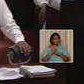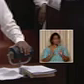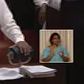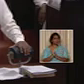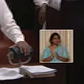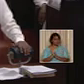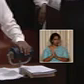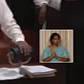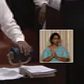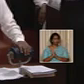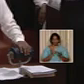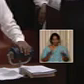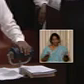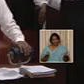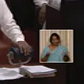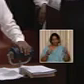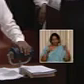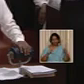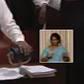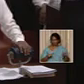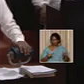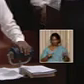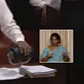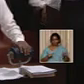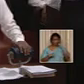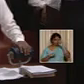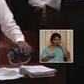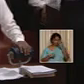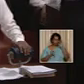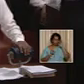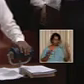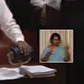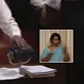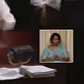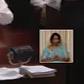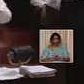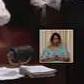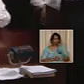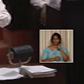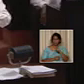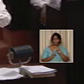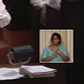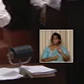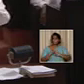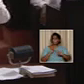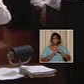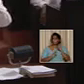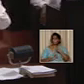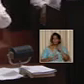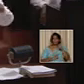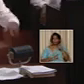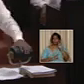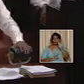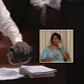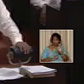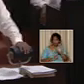එකේ මම දන්නේ දැන් කාගේ හරි හිට වෙනස් වෙලා තියෙනවද කියලා මේ පාර්ලිමේන්තුවේ